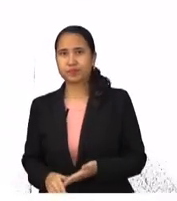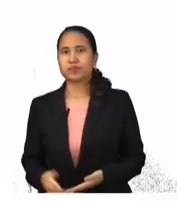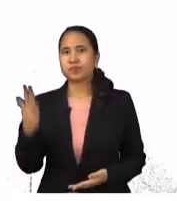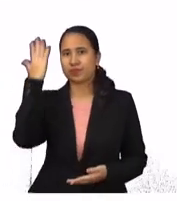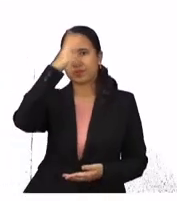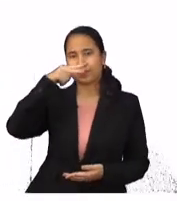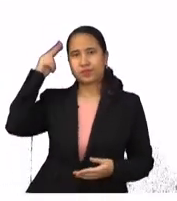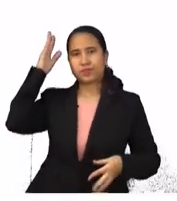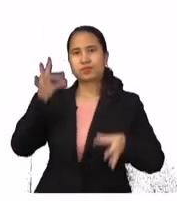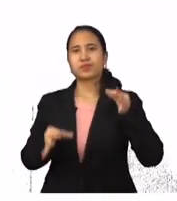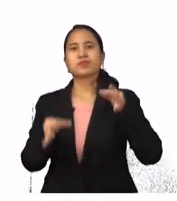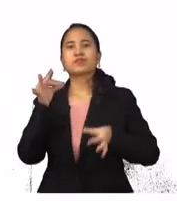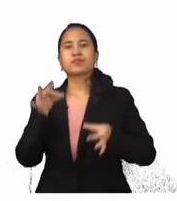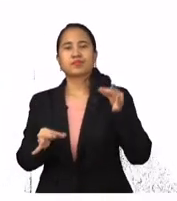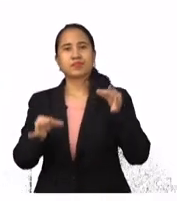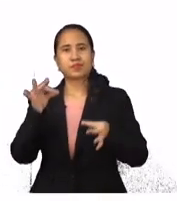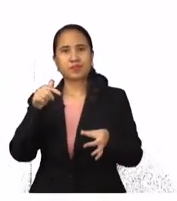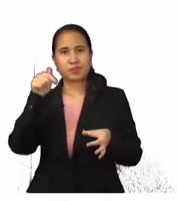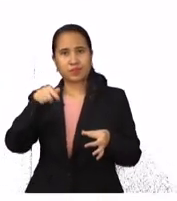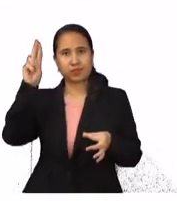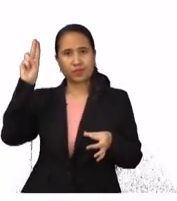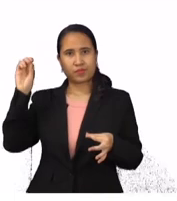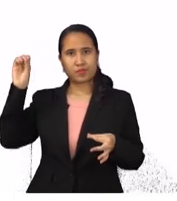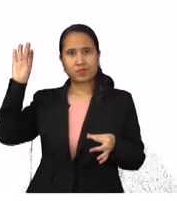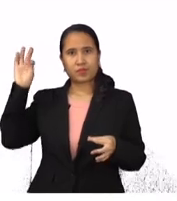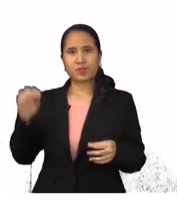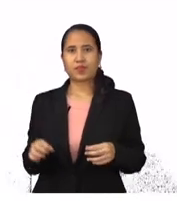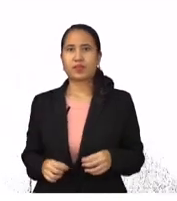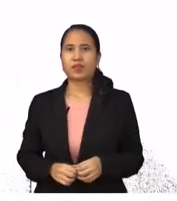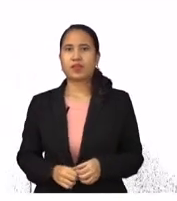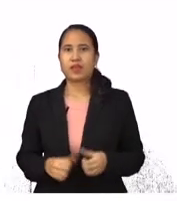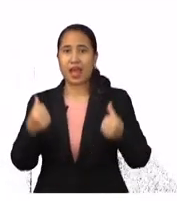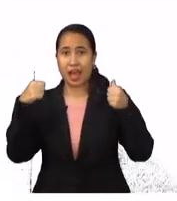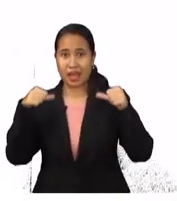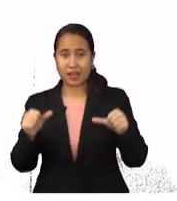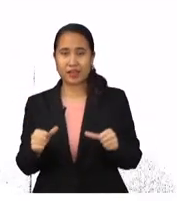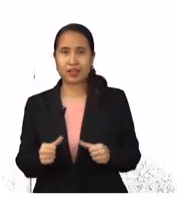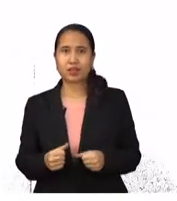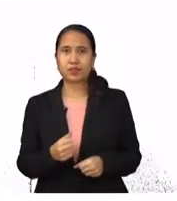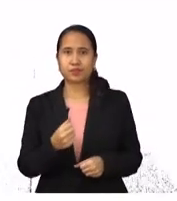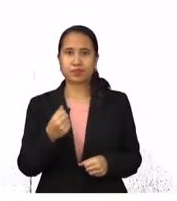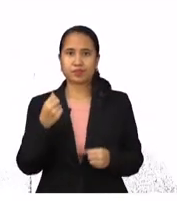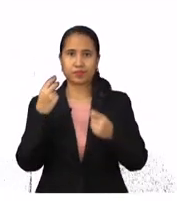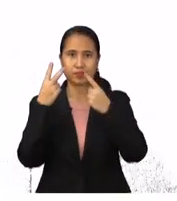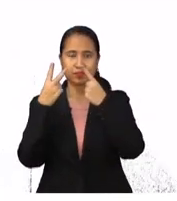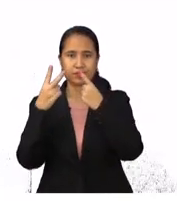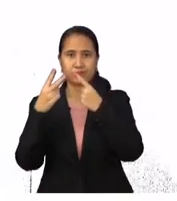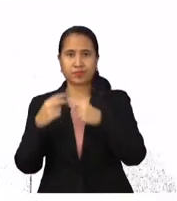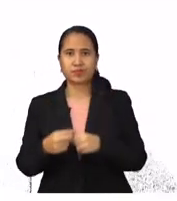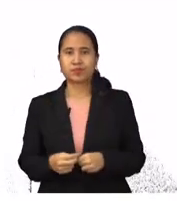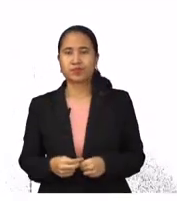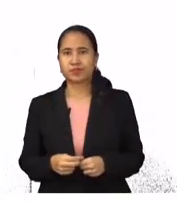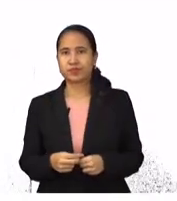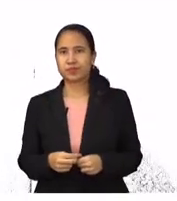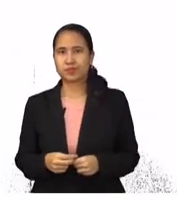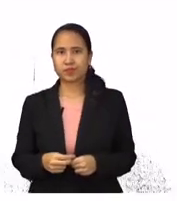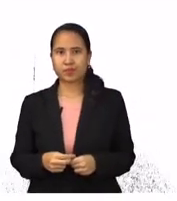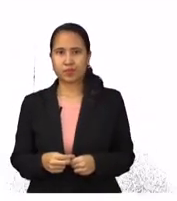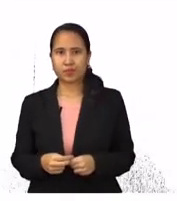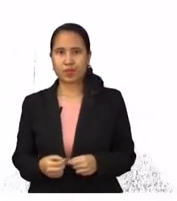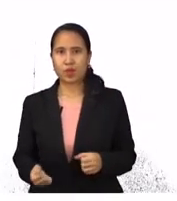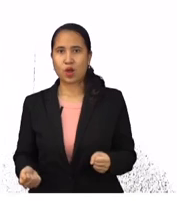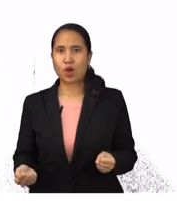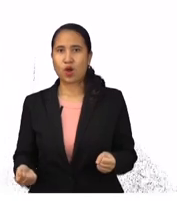jurisdictie van vernoemd Hof erkend op 12 november 1987 en is aldus ook gebonden